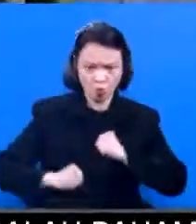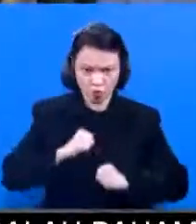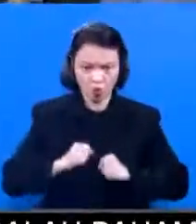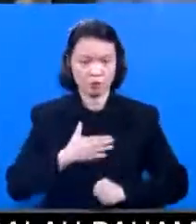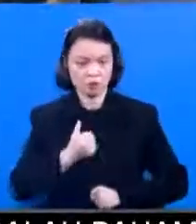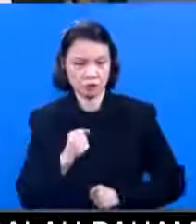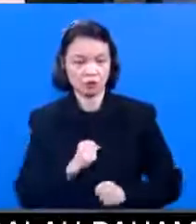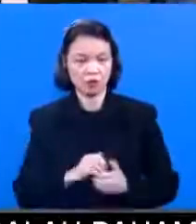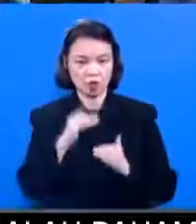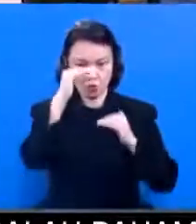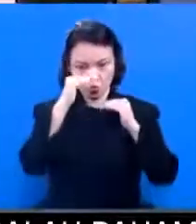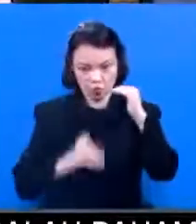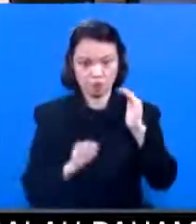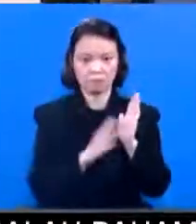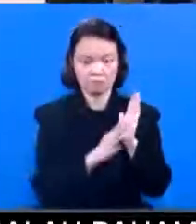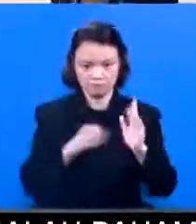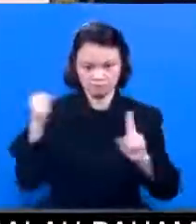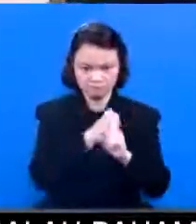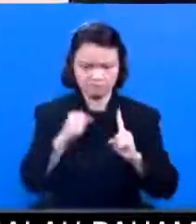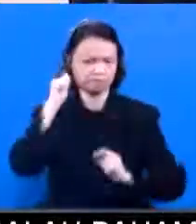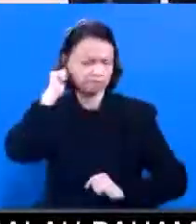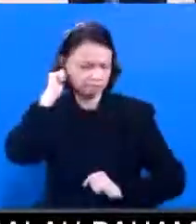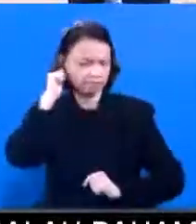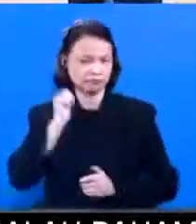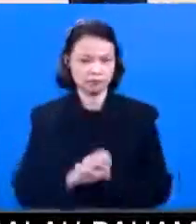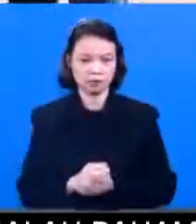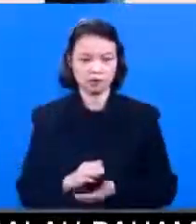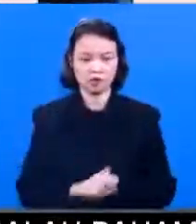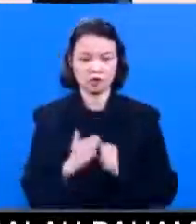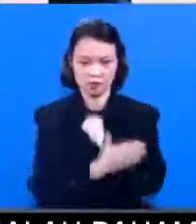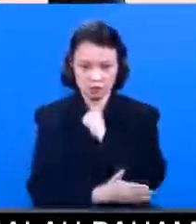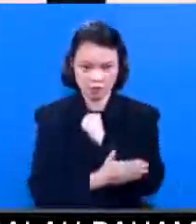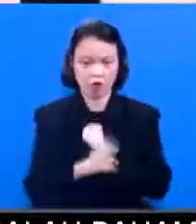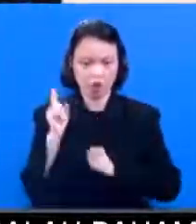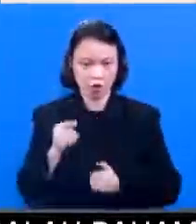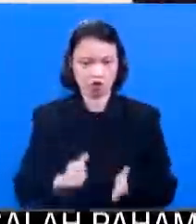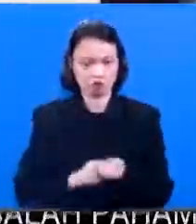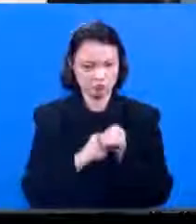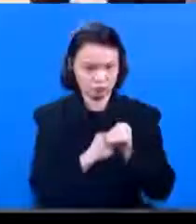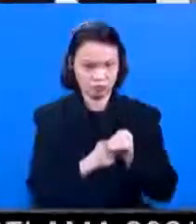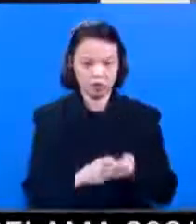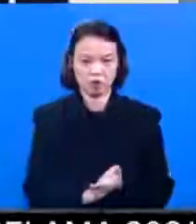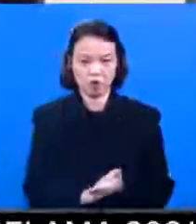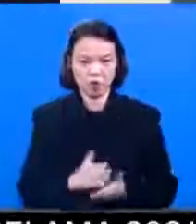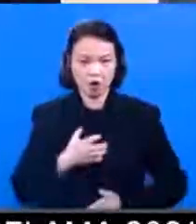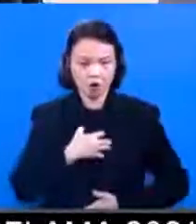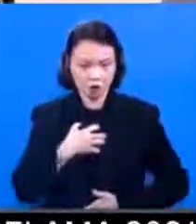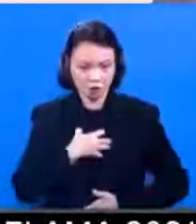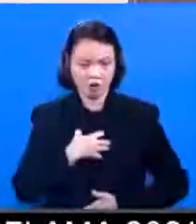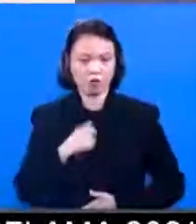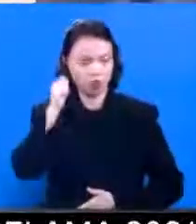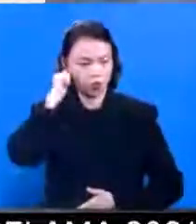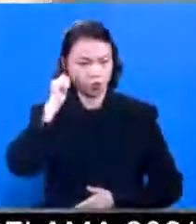dilakukan untuk mengurangi angka kasus kekerasan terhadap perempuan. Negara berperan besar untuk melindungi hak-hak perempuan di tengah